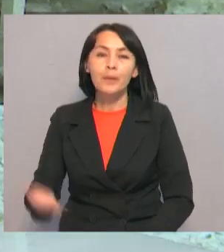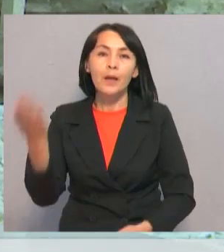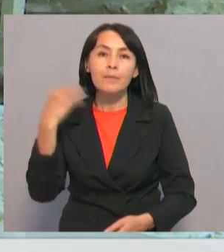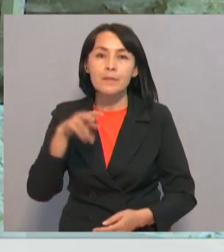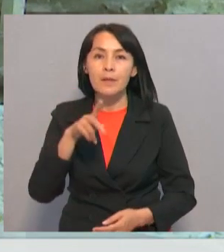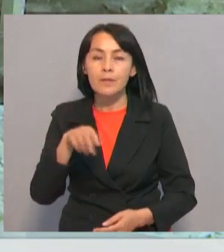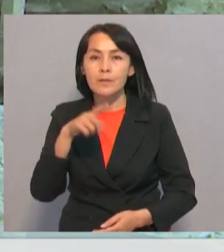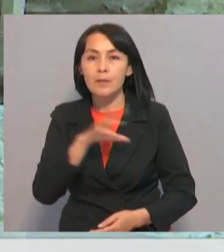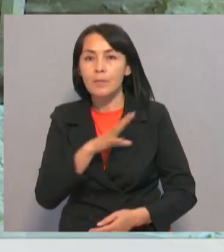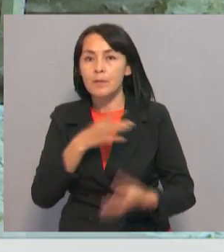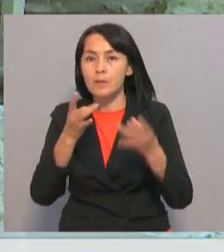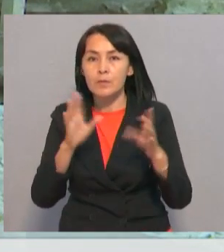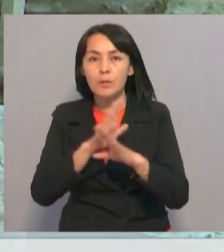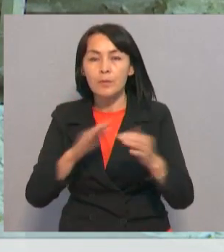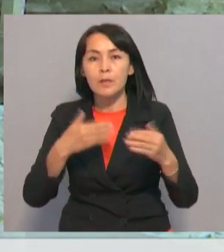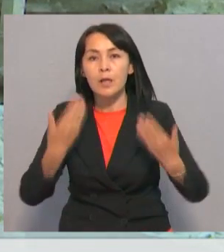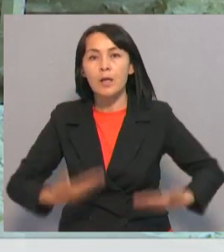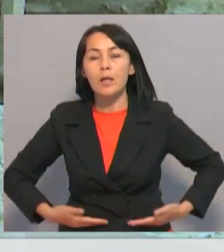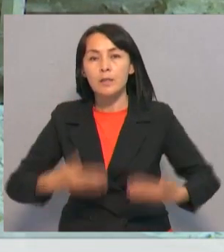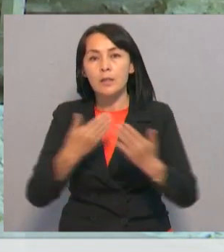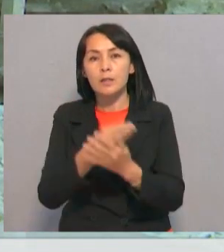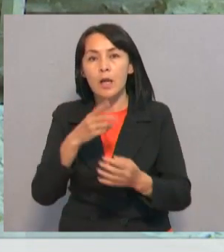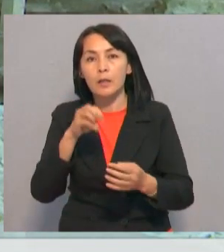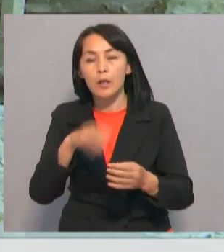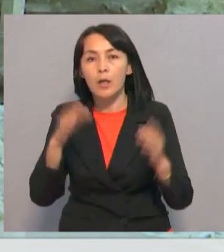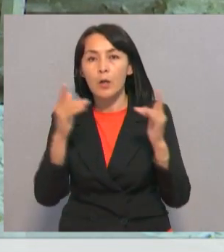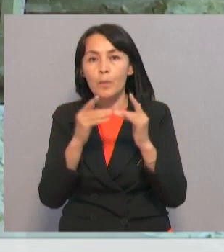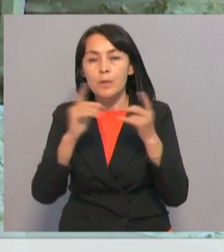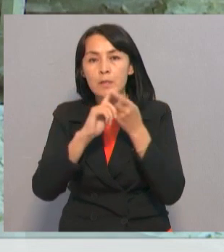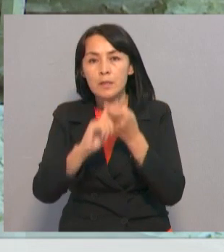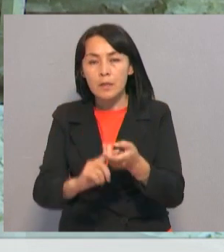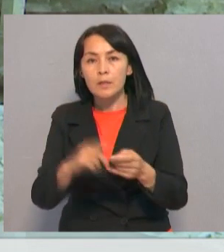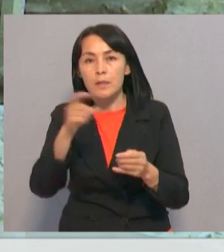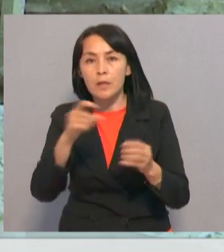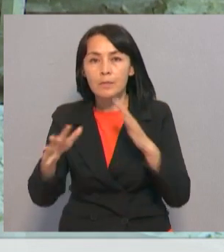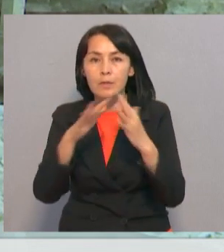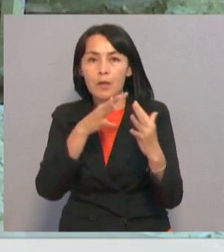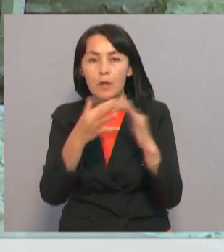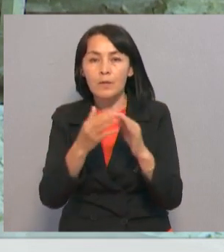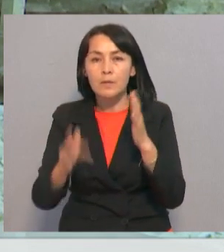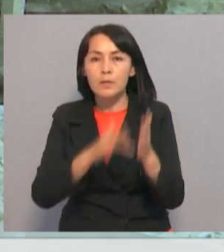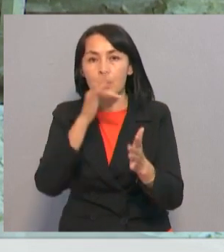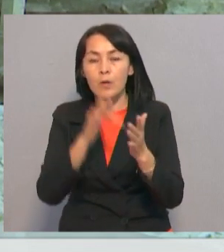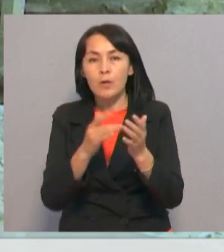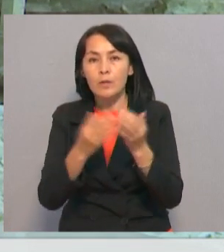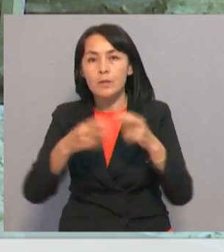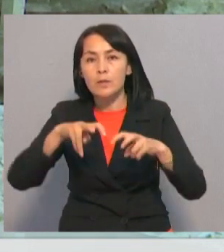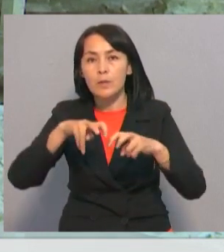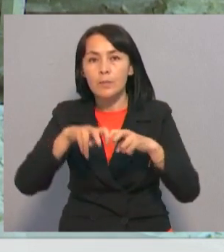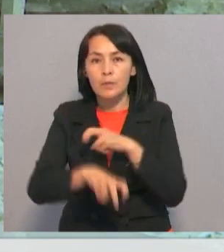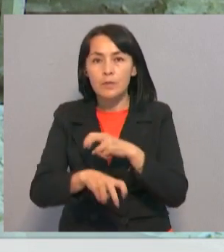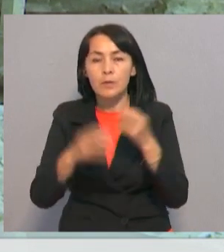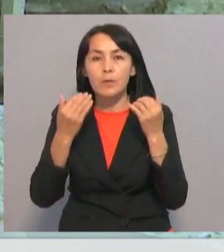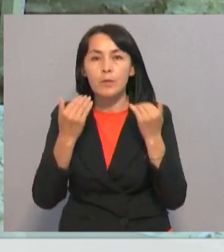Минувшая пятница выдалась непростой для жителей Жанаталапа. Мост, соединяющий густонаселенный жилой массив с городом, просел и